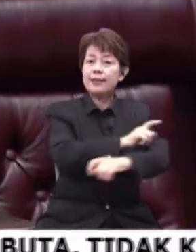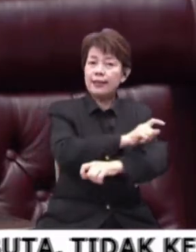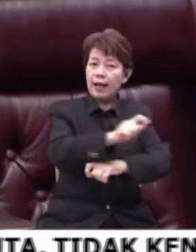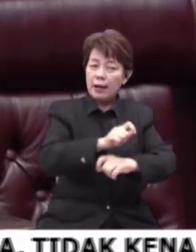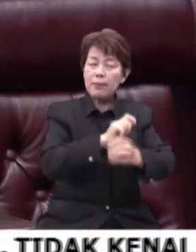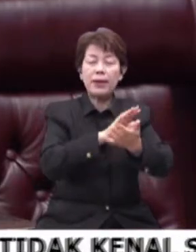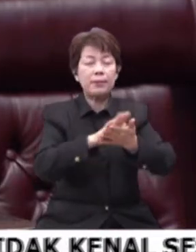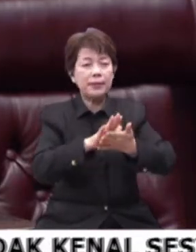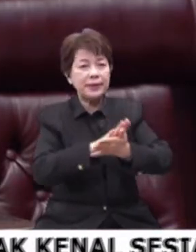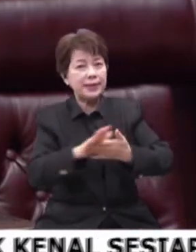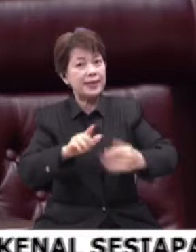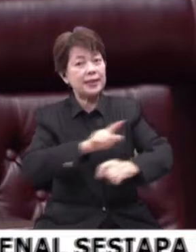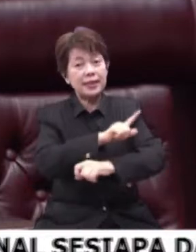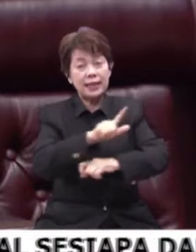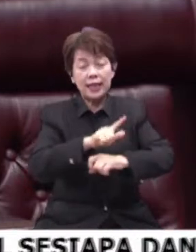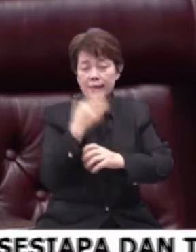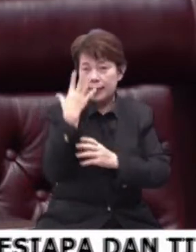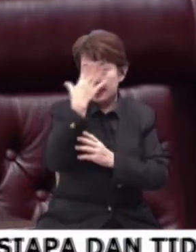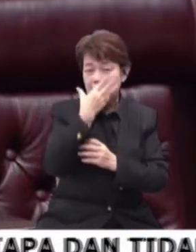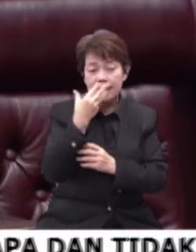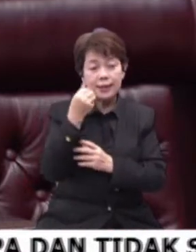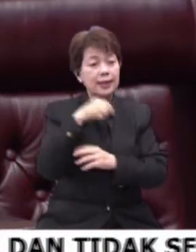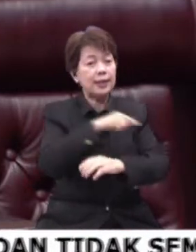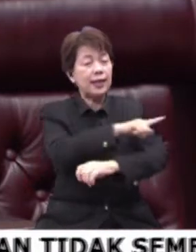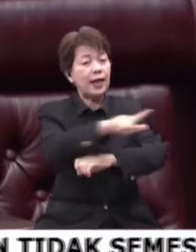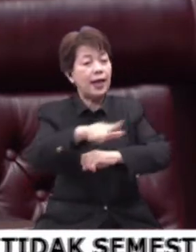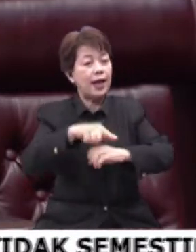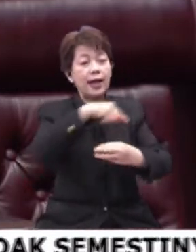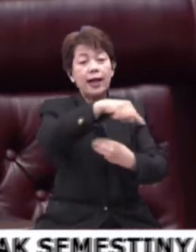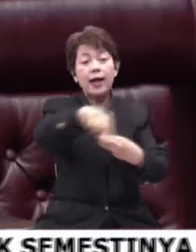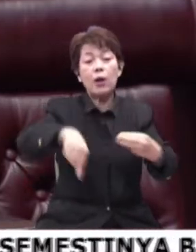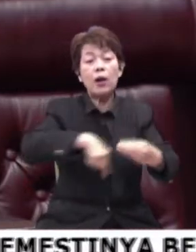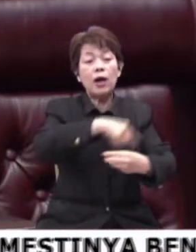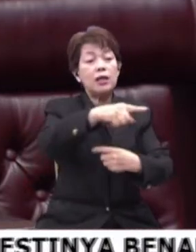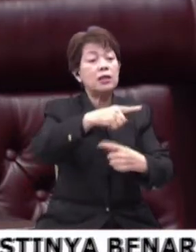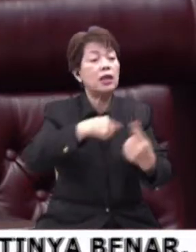juga kecantikan kawasan di sekitar